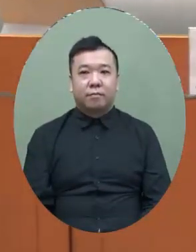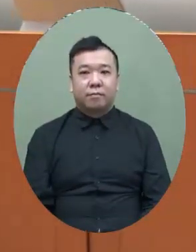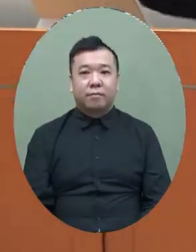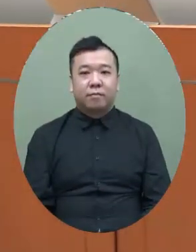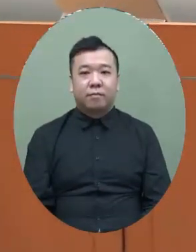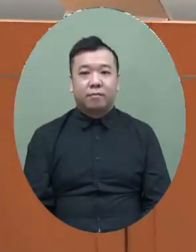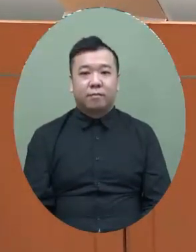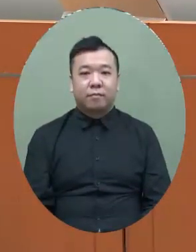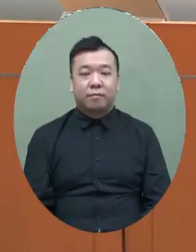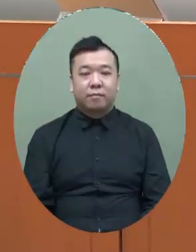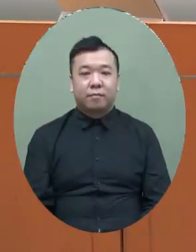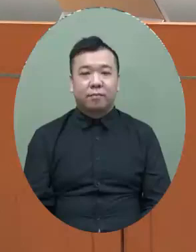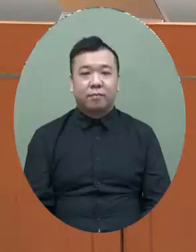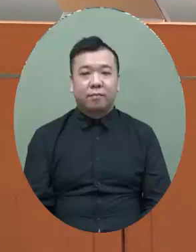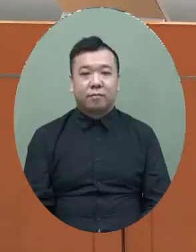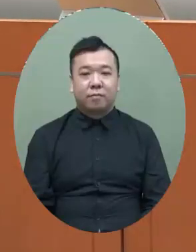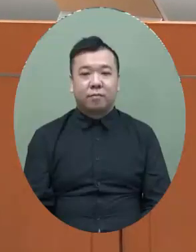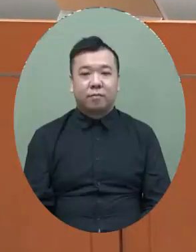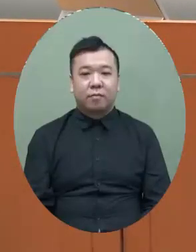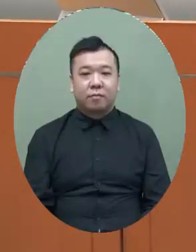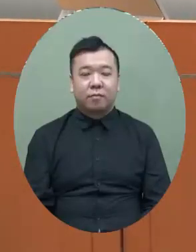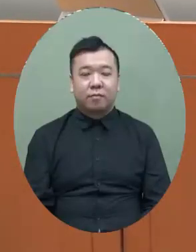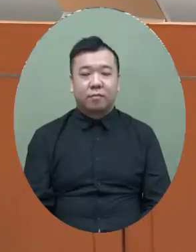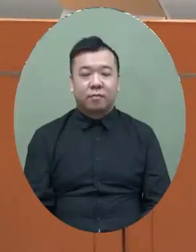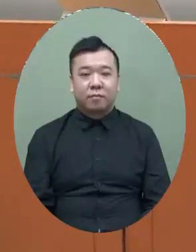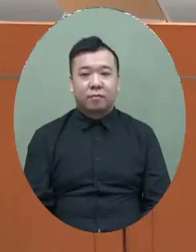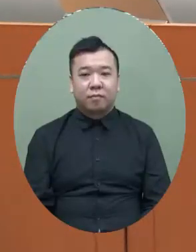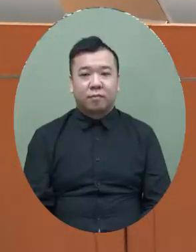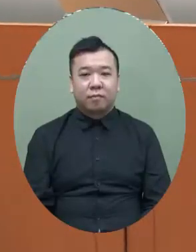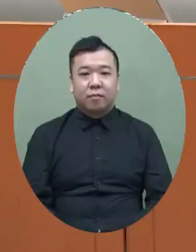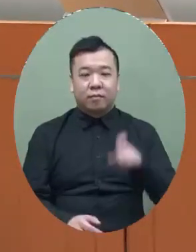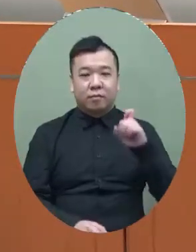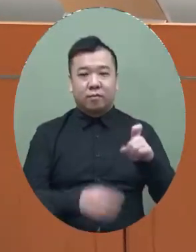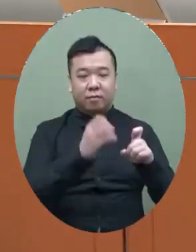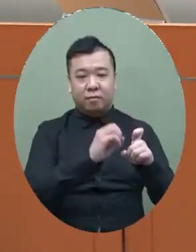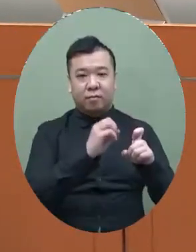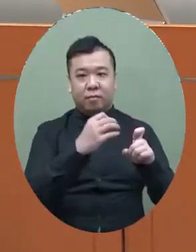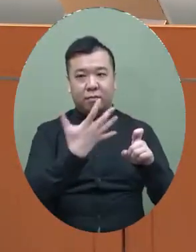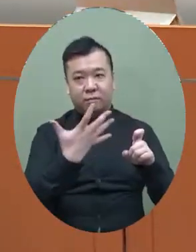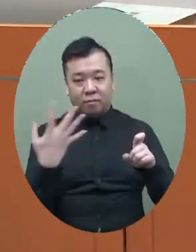9054